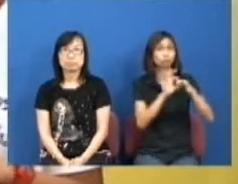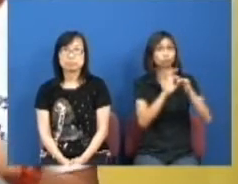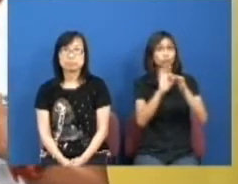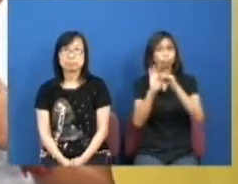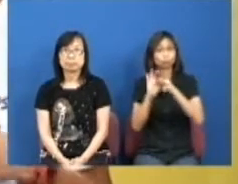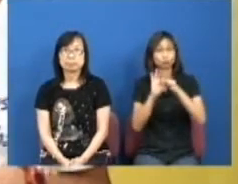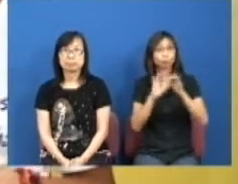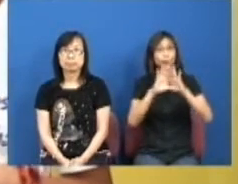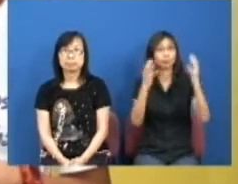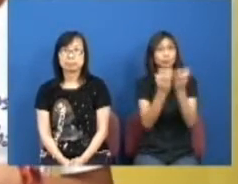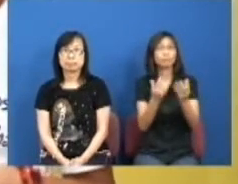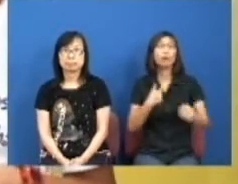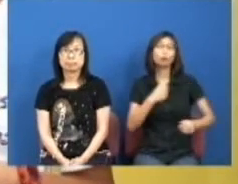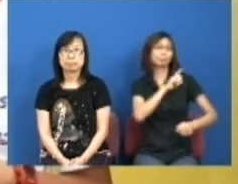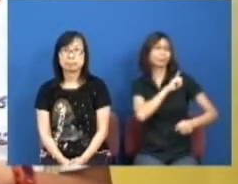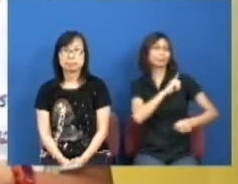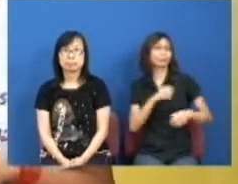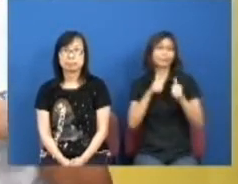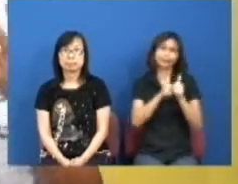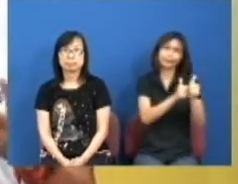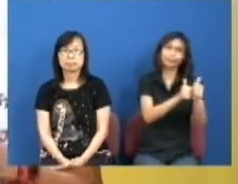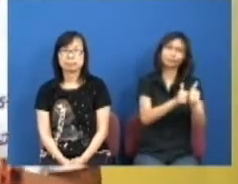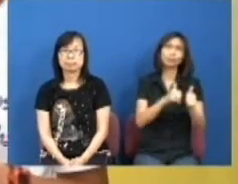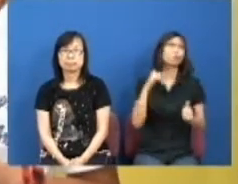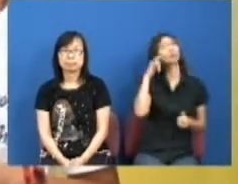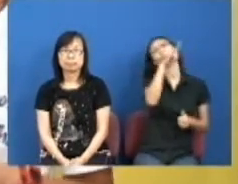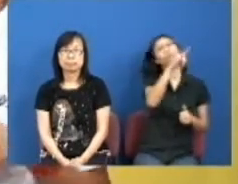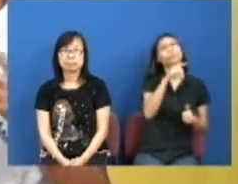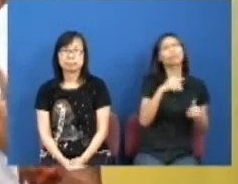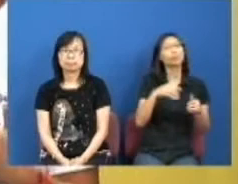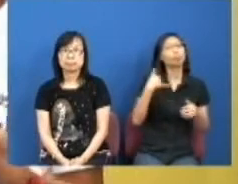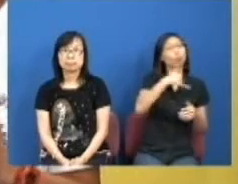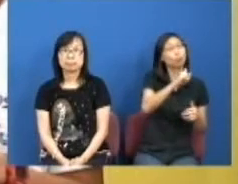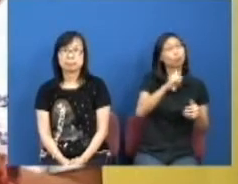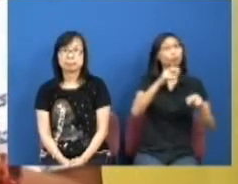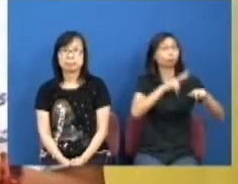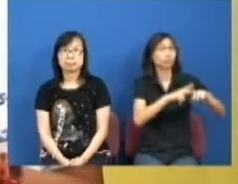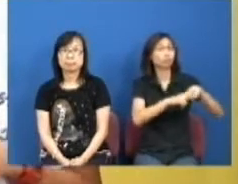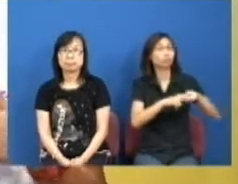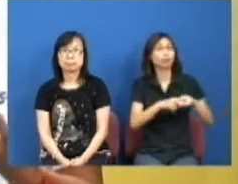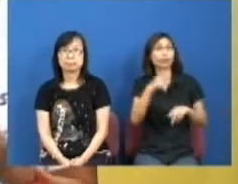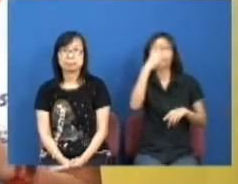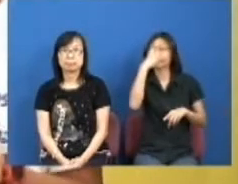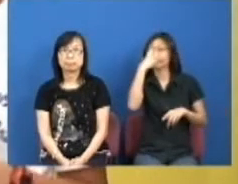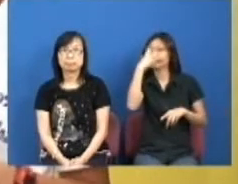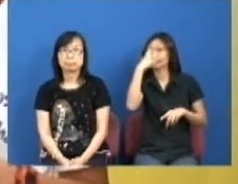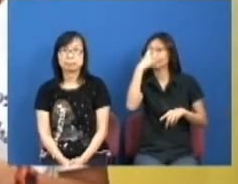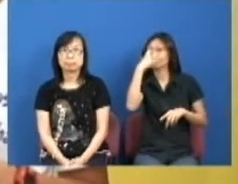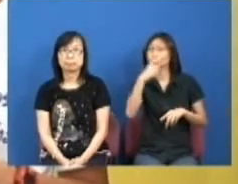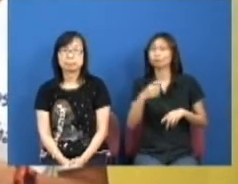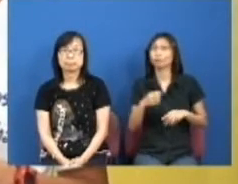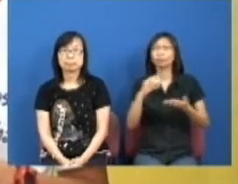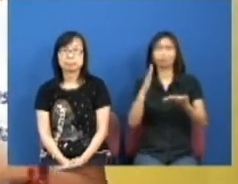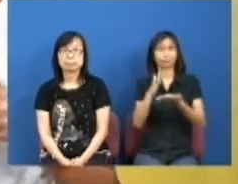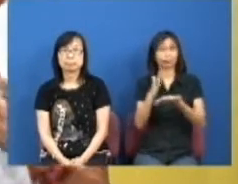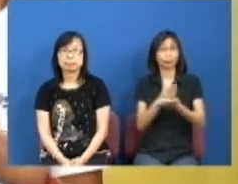咁甚至我自己都其實跟過去到，譬如話去到韶關咁做一啲所謂英語示範教學。咁因為其實我諗特別內